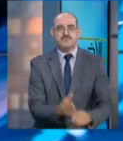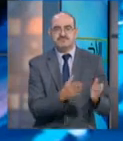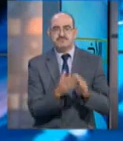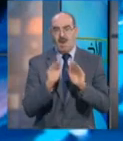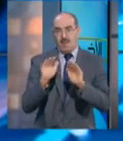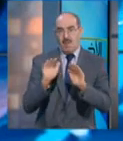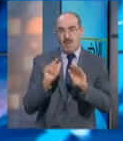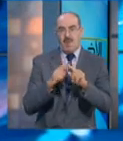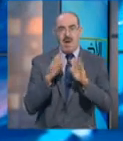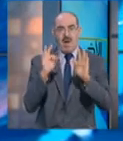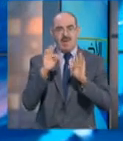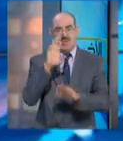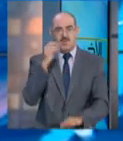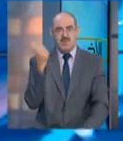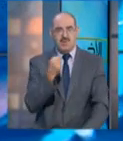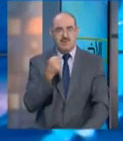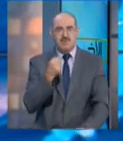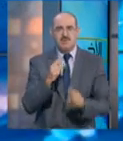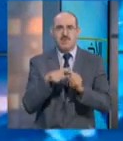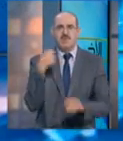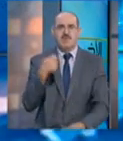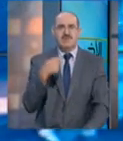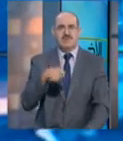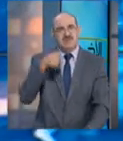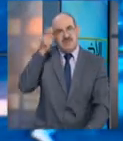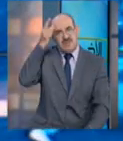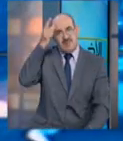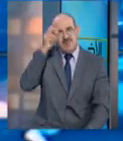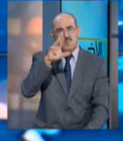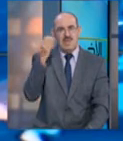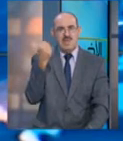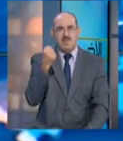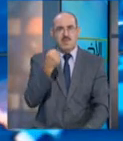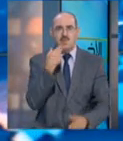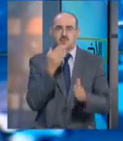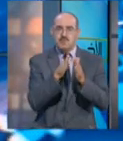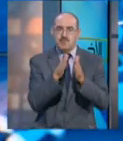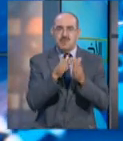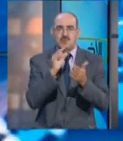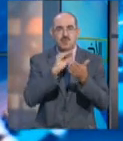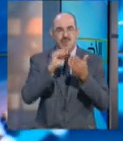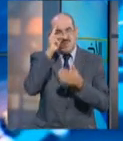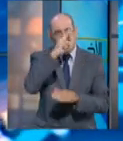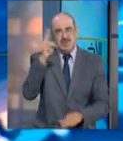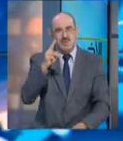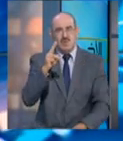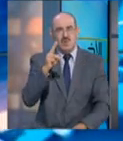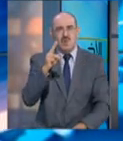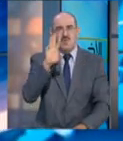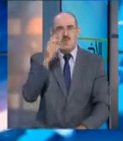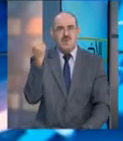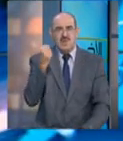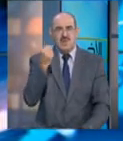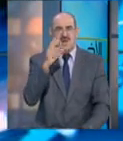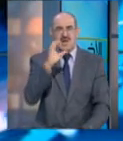ونبقى مع الشأن الصحراوي، حيث دعا رئيس الجمهورية الصحراوية الأمين العام لجبهة البوليزاريو